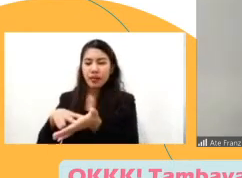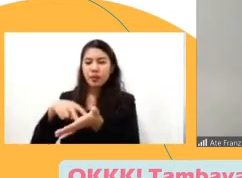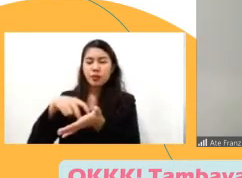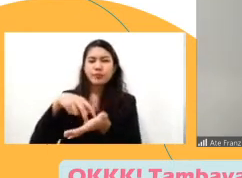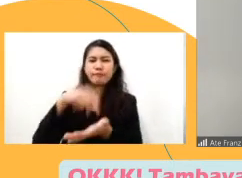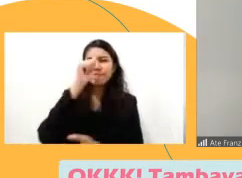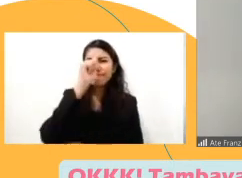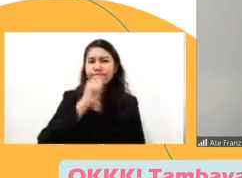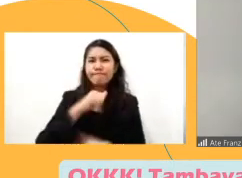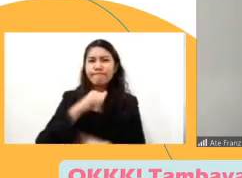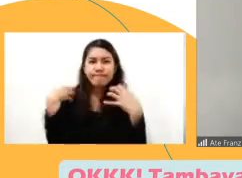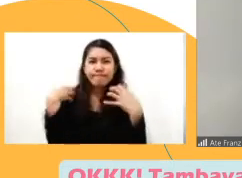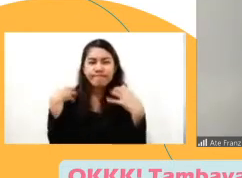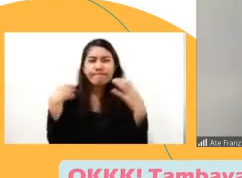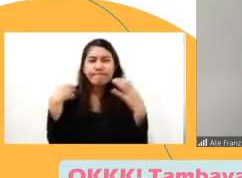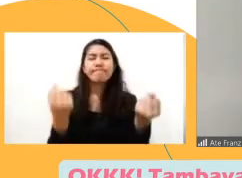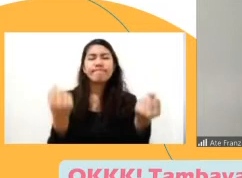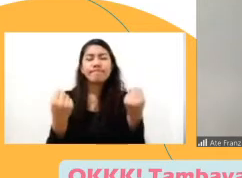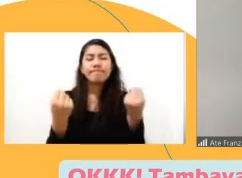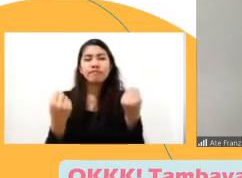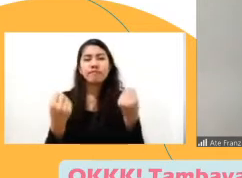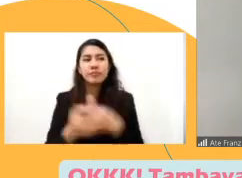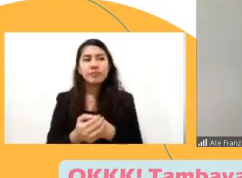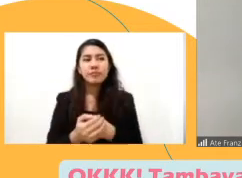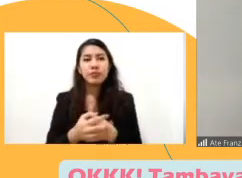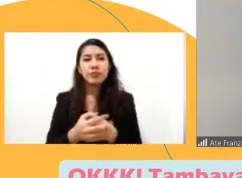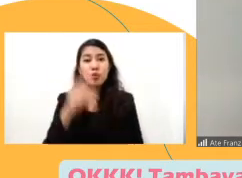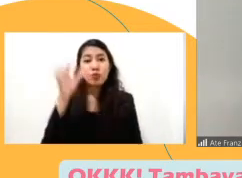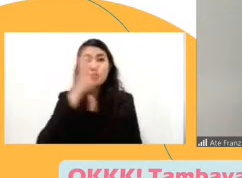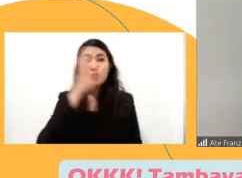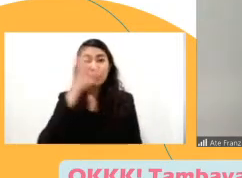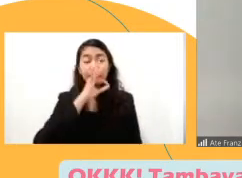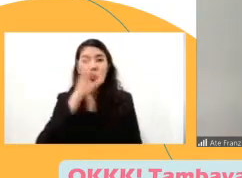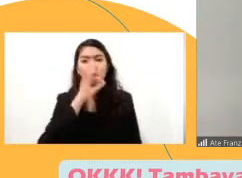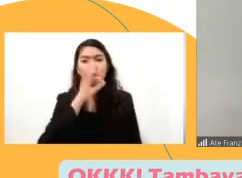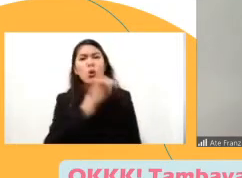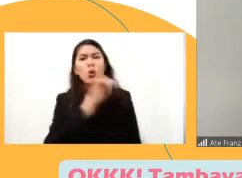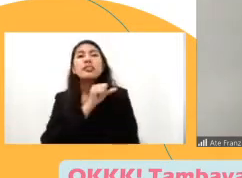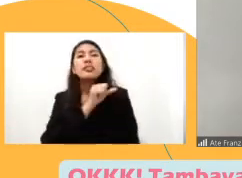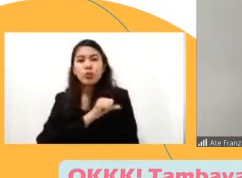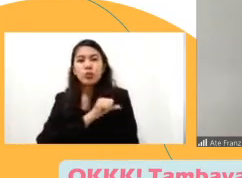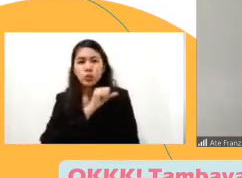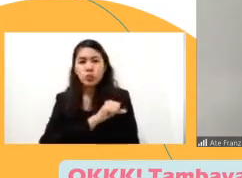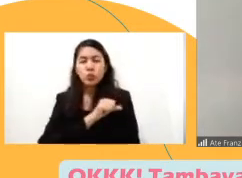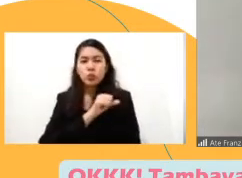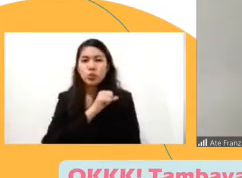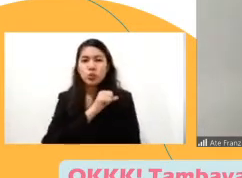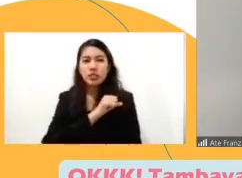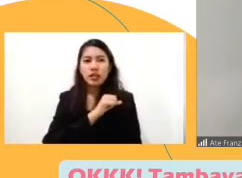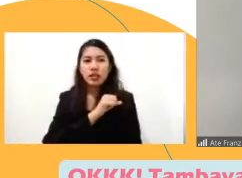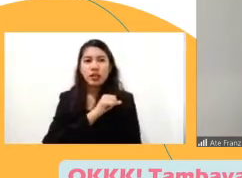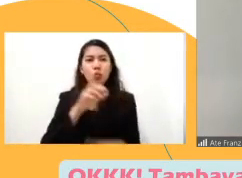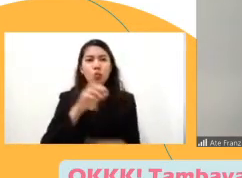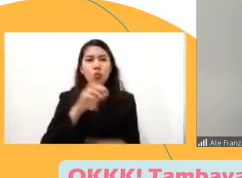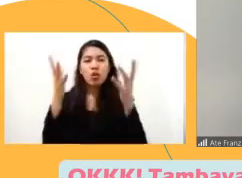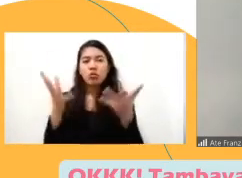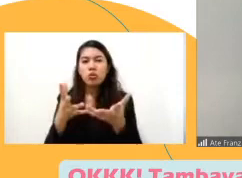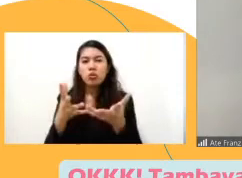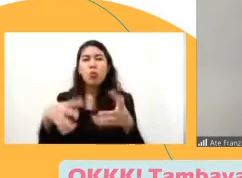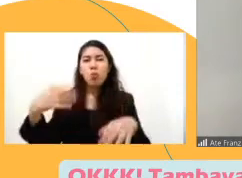mga katangian ng mga Pilipino na hinahangaan sa buong mundo, no? Ano pa yung